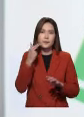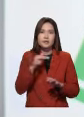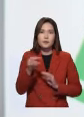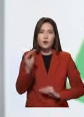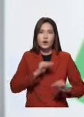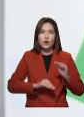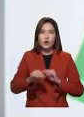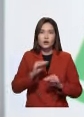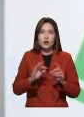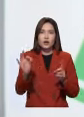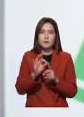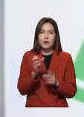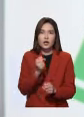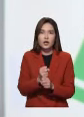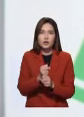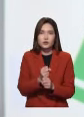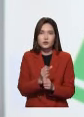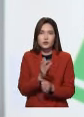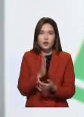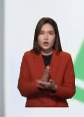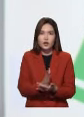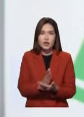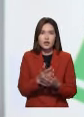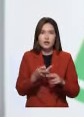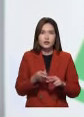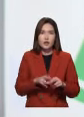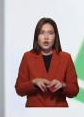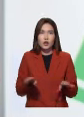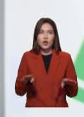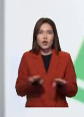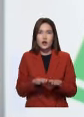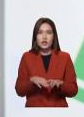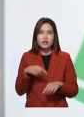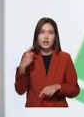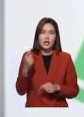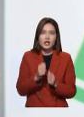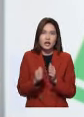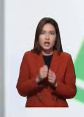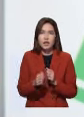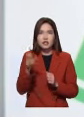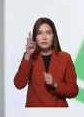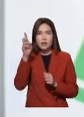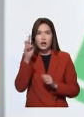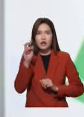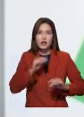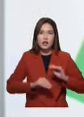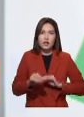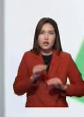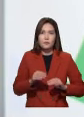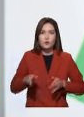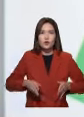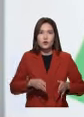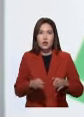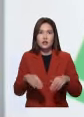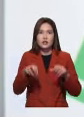жалпы ротациялық конкурспен бізге іріктелінеді. Және де өңірлердегі білім инновация лицейлерімен бізде мұғалімдер өзара